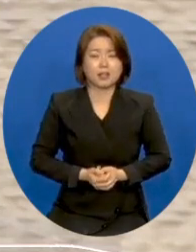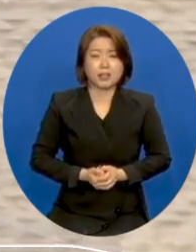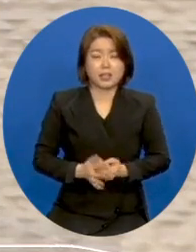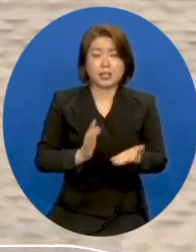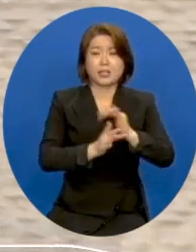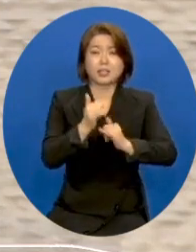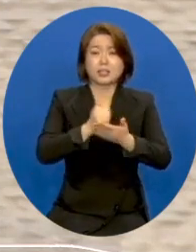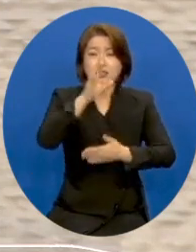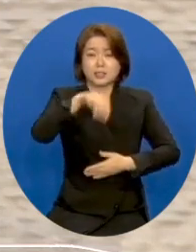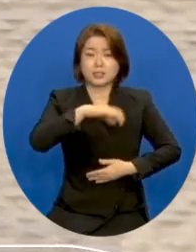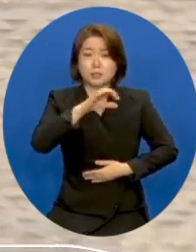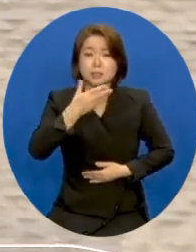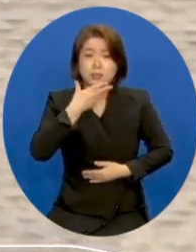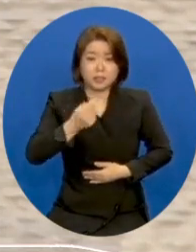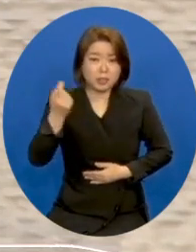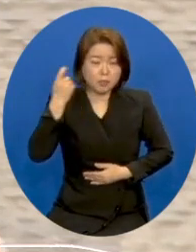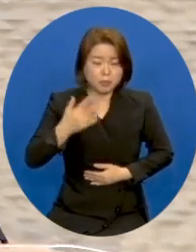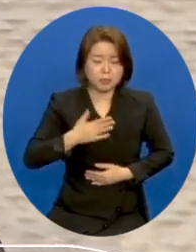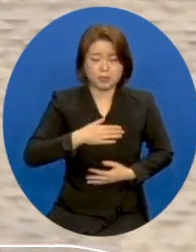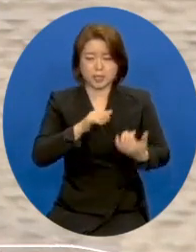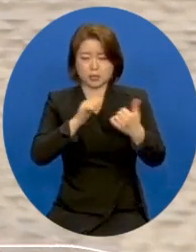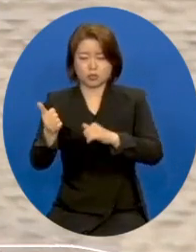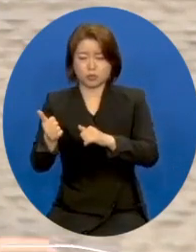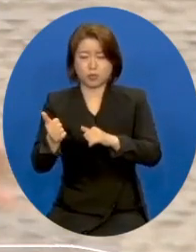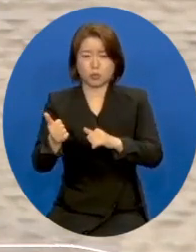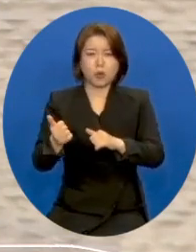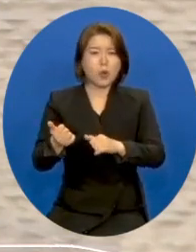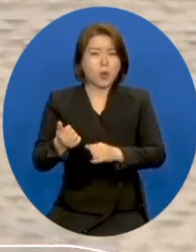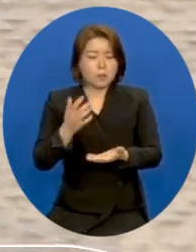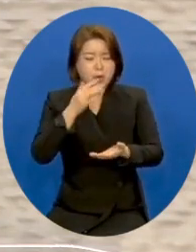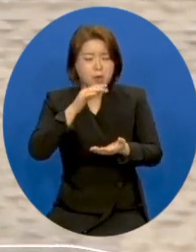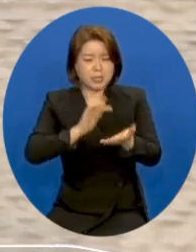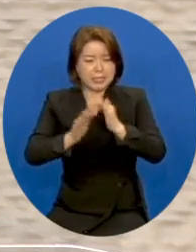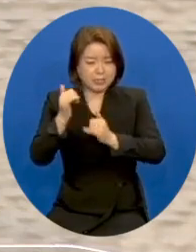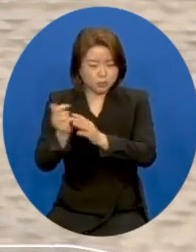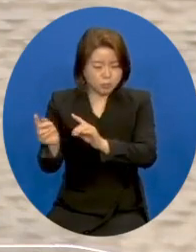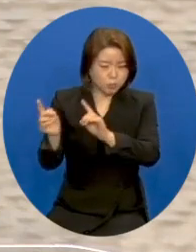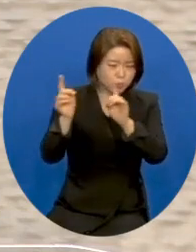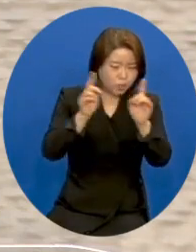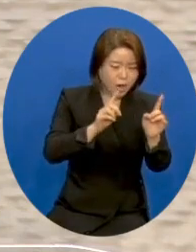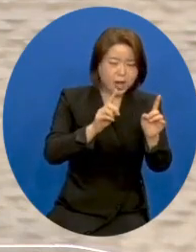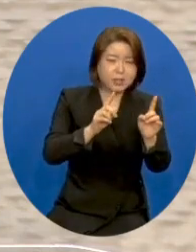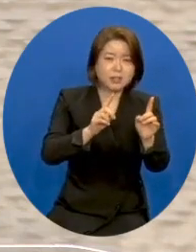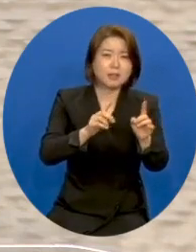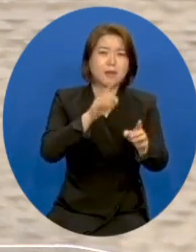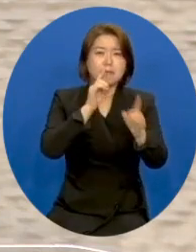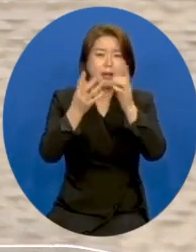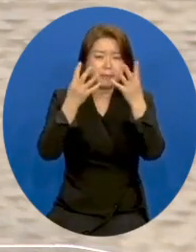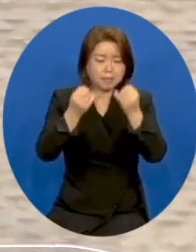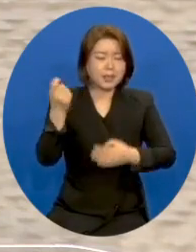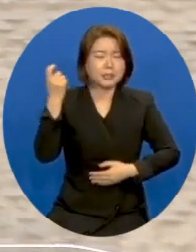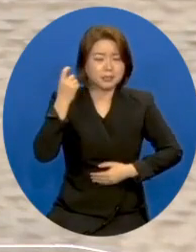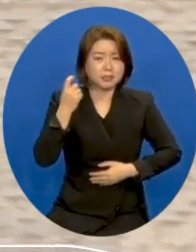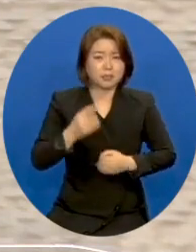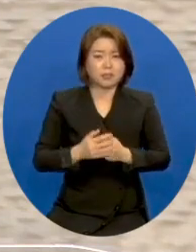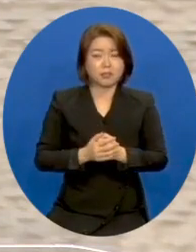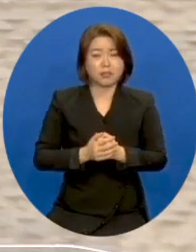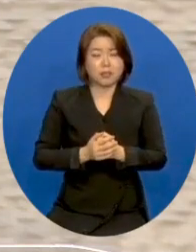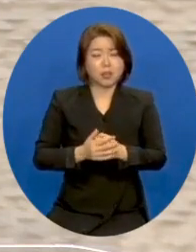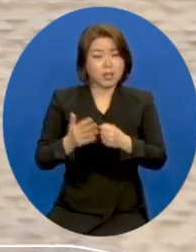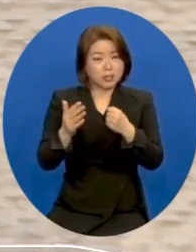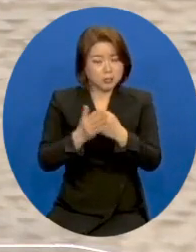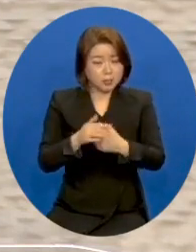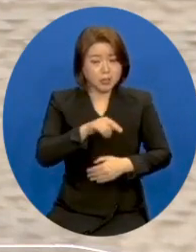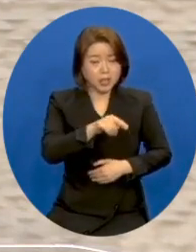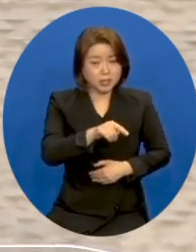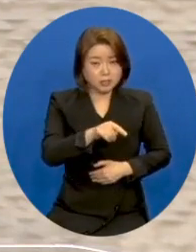십자가의 복음은 나는 죽고 예수로 사는 복음이라고 하는 말씀도 들었습니다. 문제는 우리가 그래서 이제